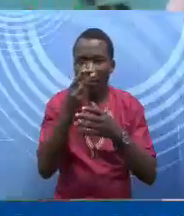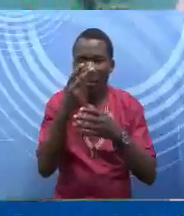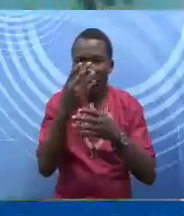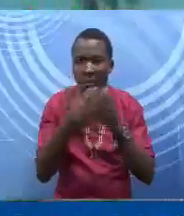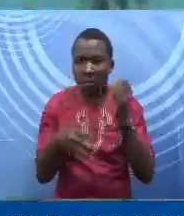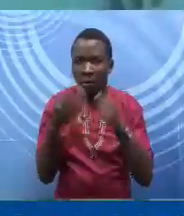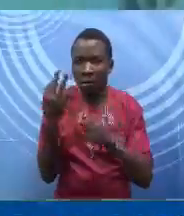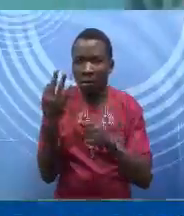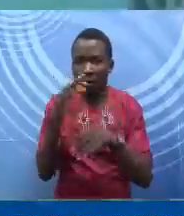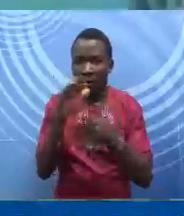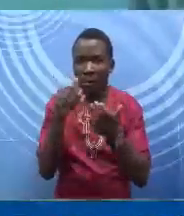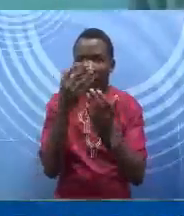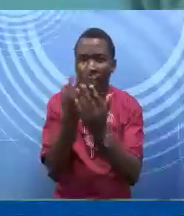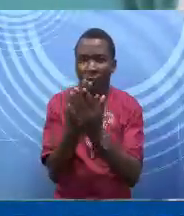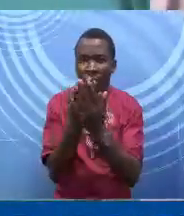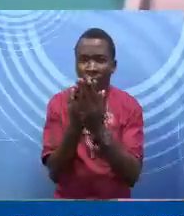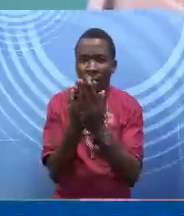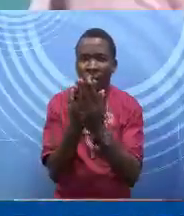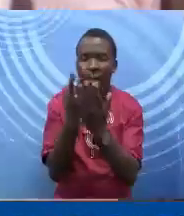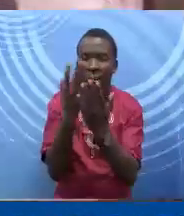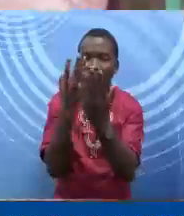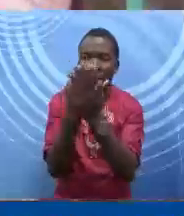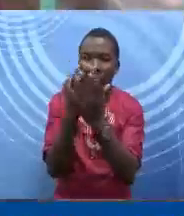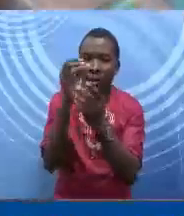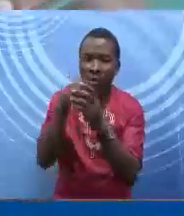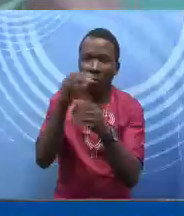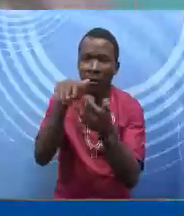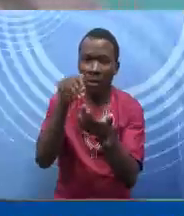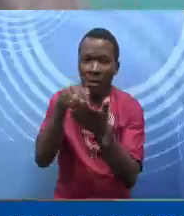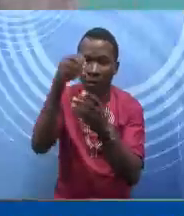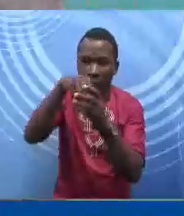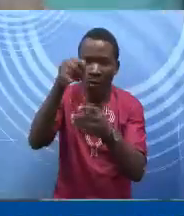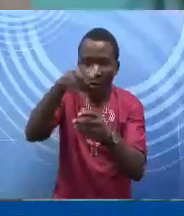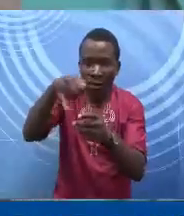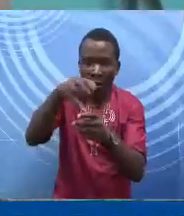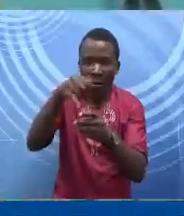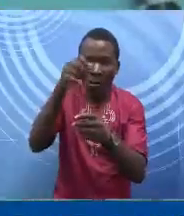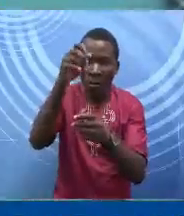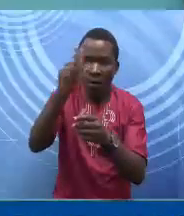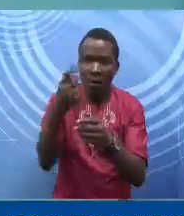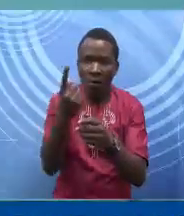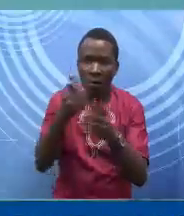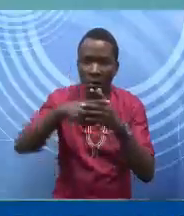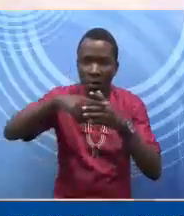he? Bafungiyemo aho mu kigo mo imbere kuva mu gitondo, na burya bago umwe nuko yacikanye telefone akabasha kuyihisha, burya niwe